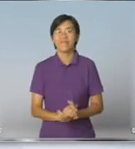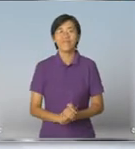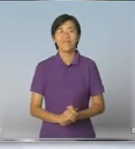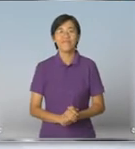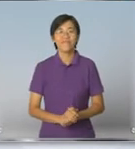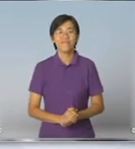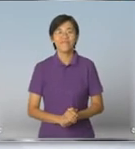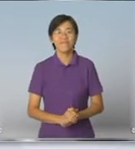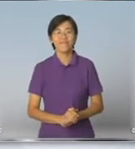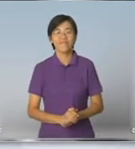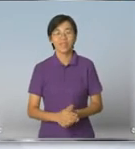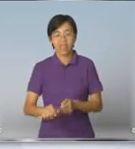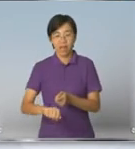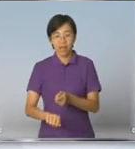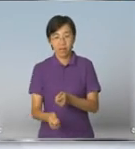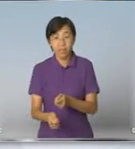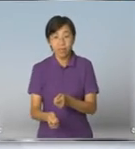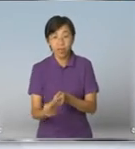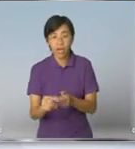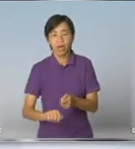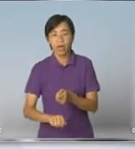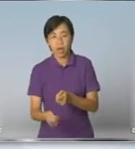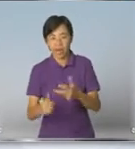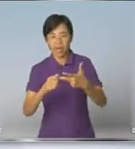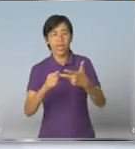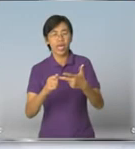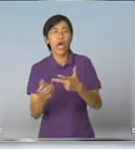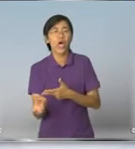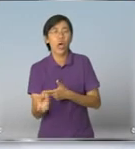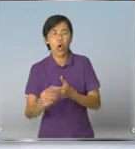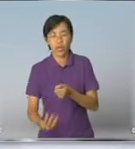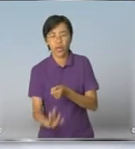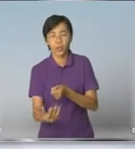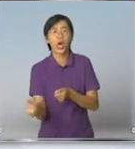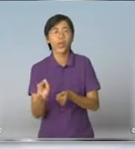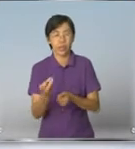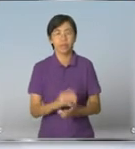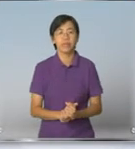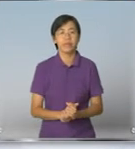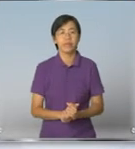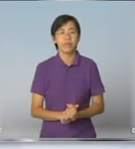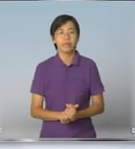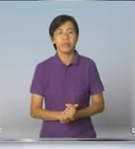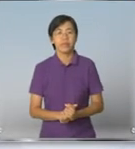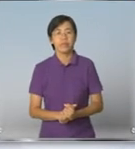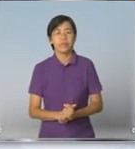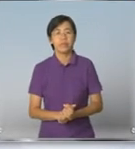ะครับใช้ไฟประมาณไหนครับจะ ใจอ่อนก่อนค่ะ ครับ ช่วงแรกเนี่ยปุยจะ